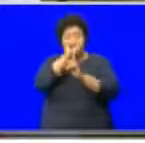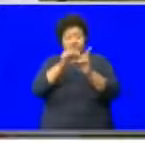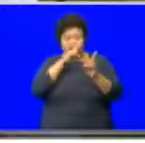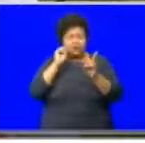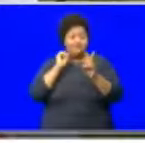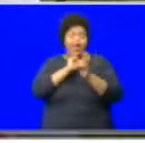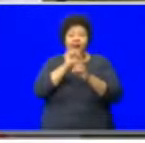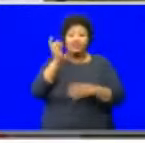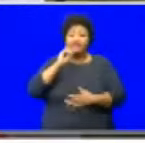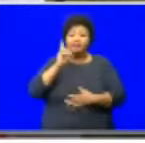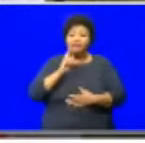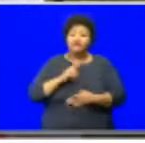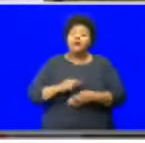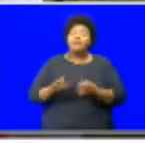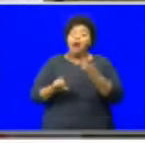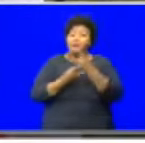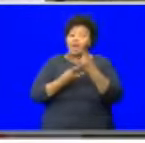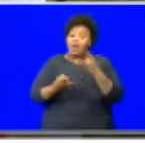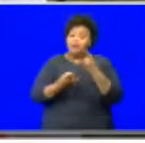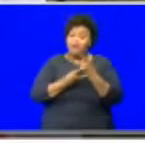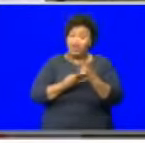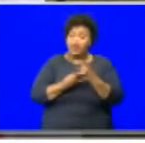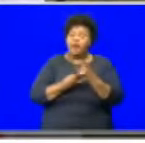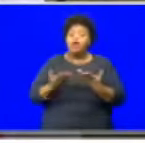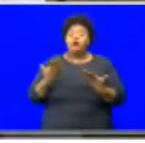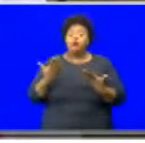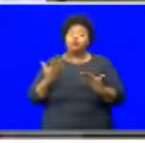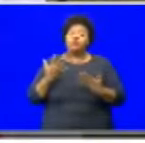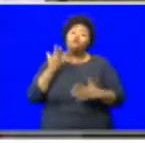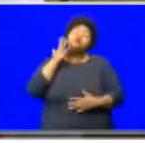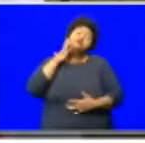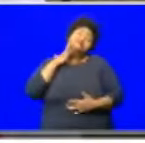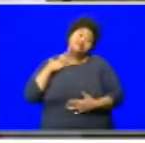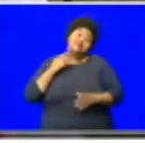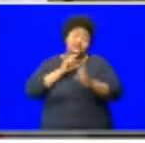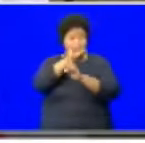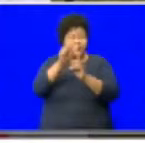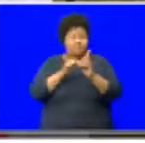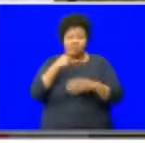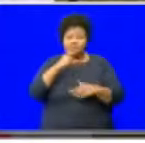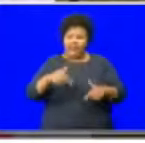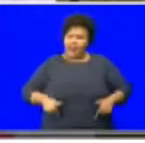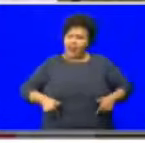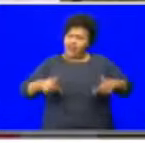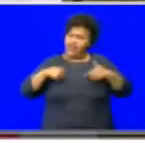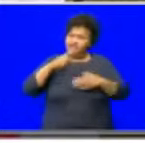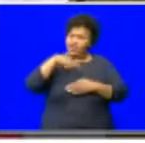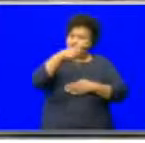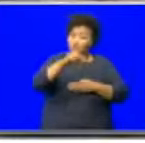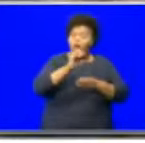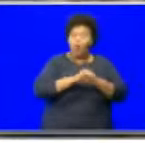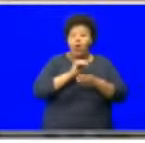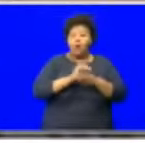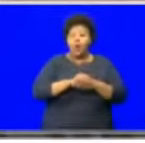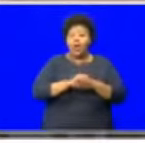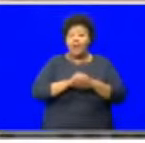kukhathateka i-depression uthi impilo iyaqhubeka noma engabe umuntu asabuya kuye welashwa esibhedlela